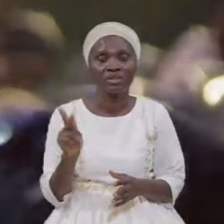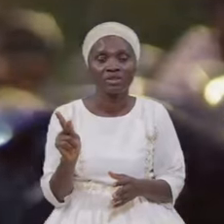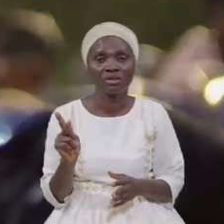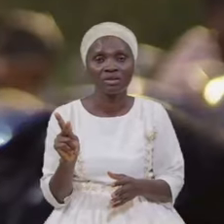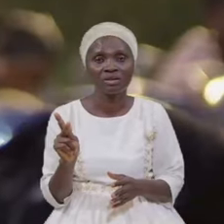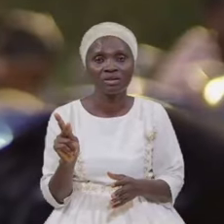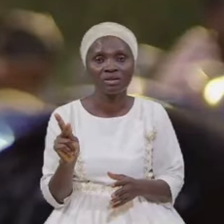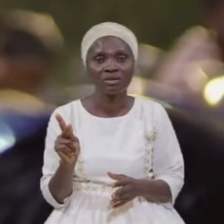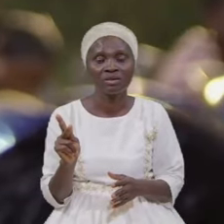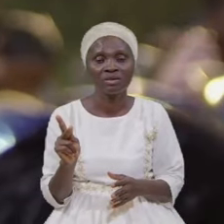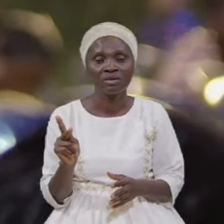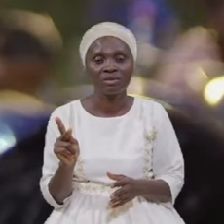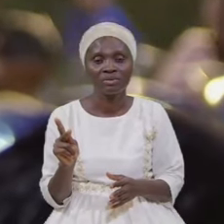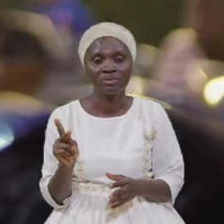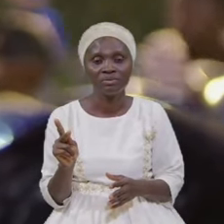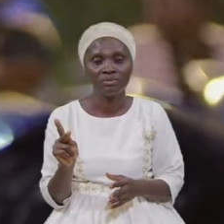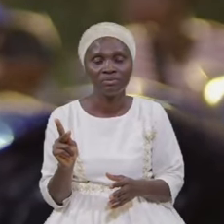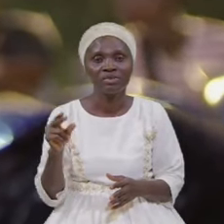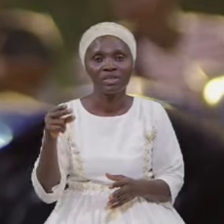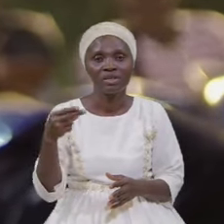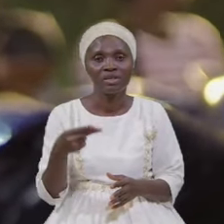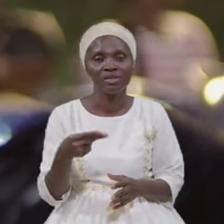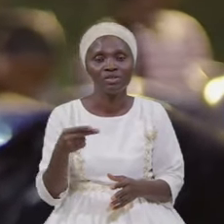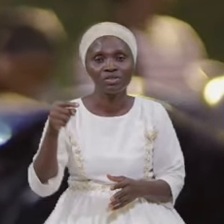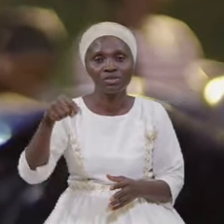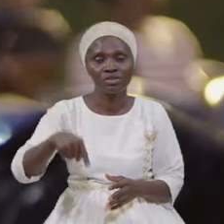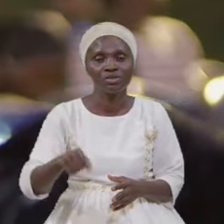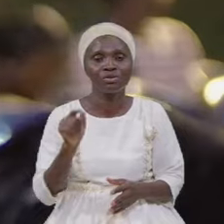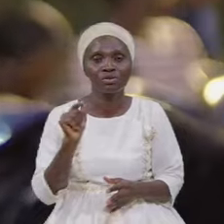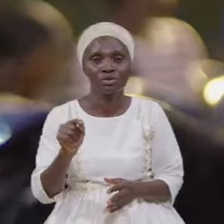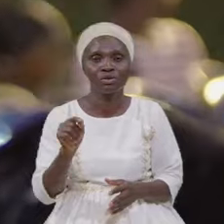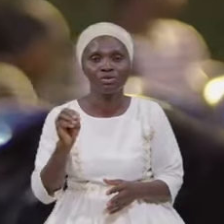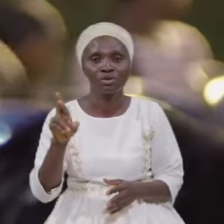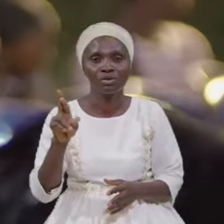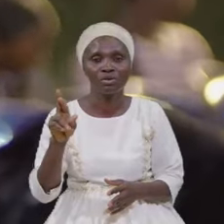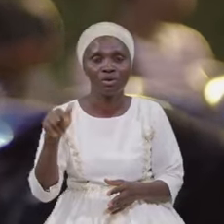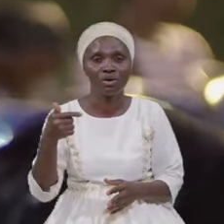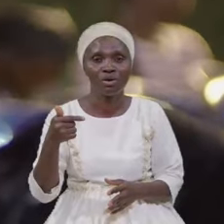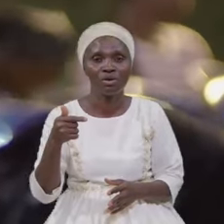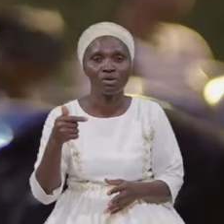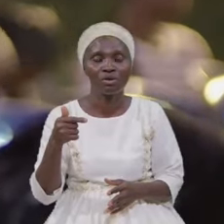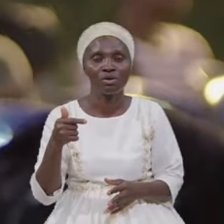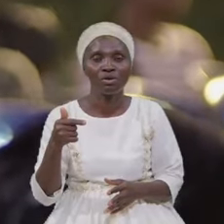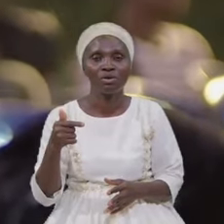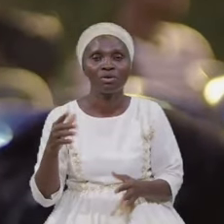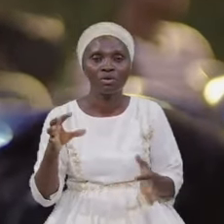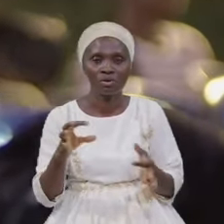cliquez sur soumettre ou envoyer. et ça nous permettra